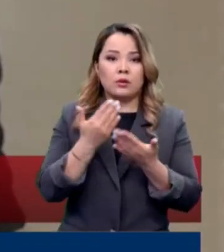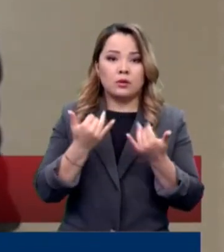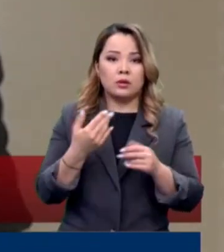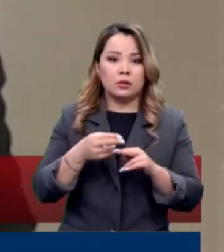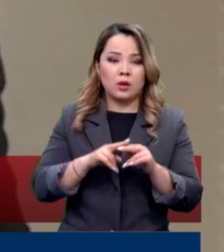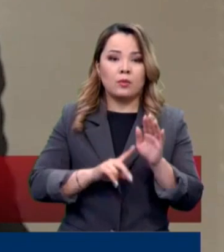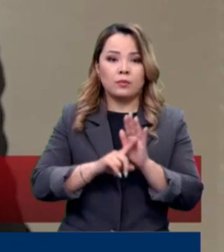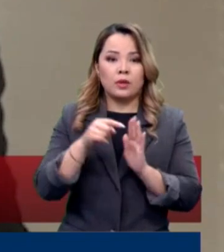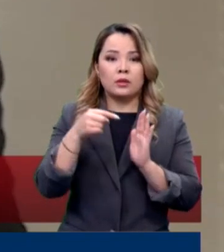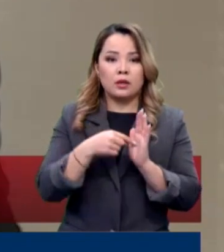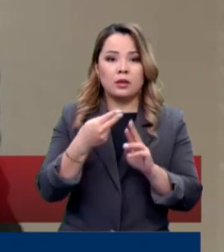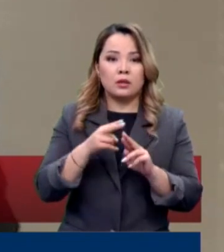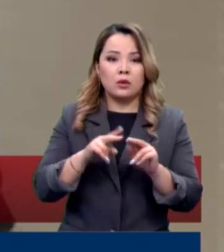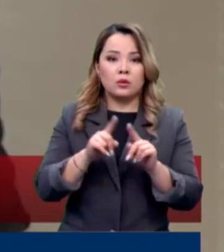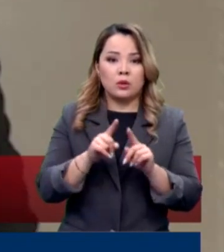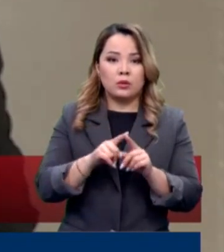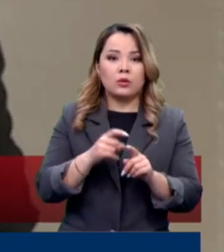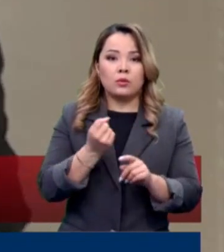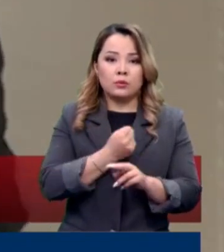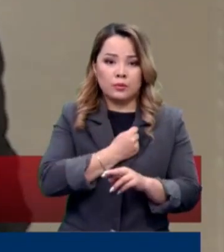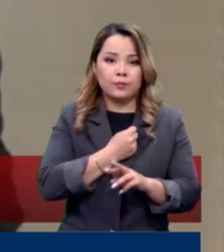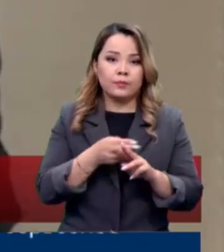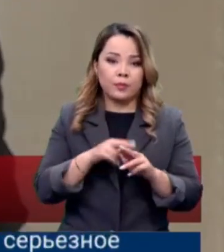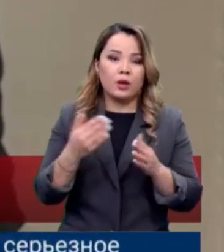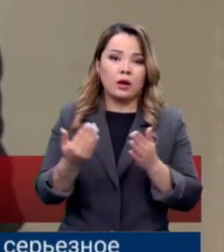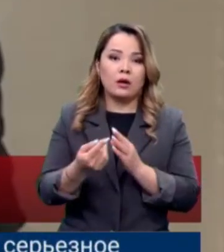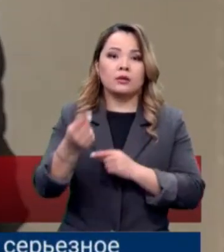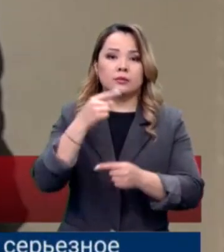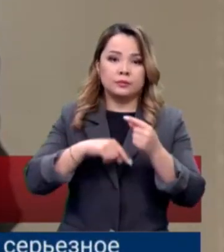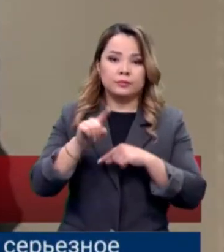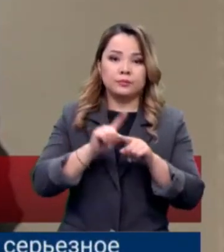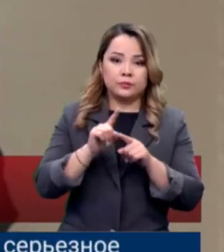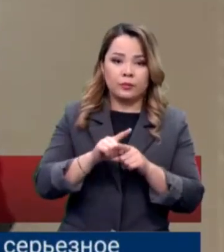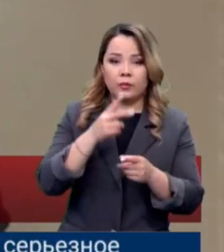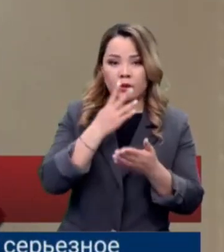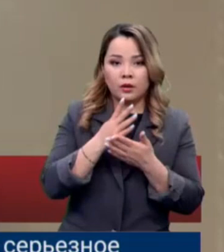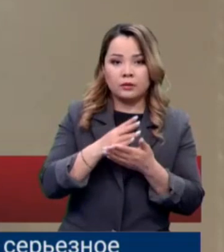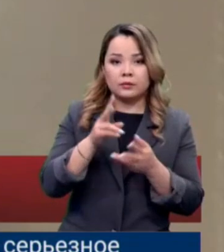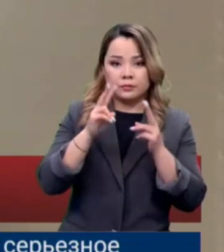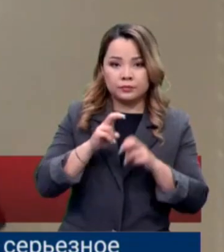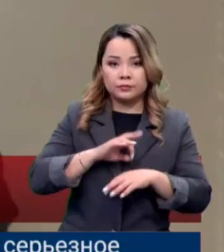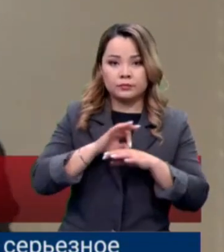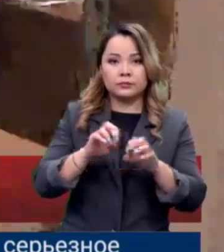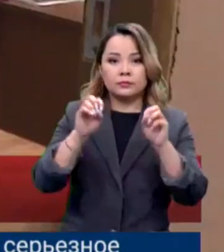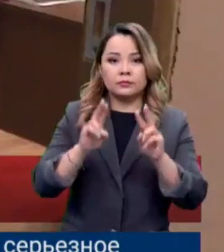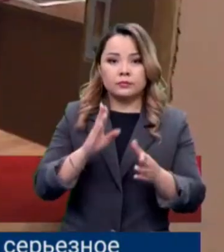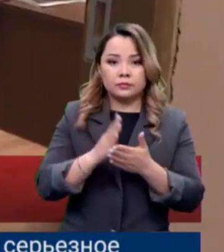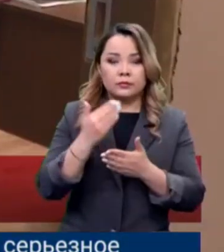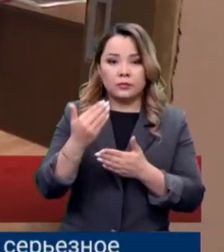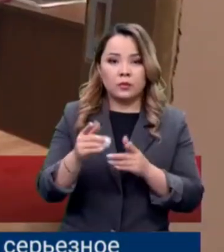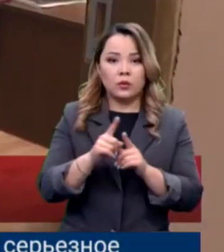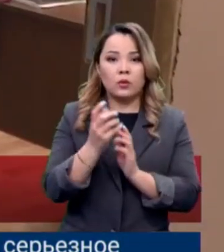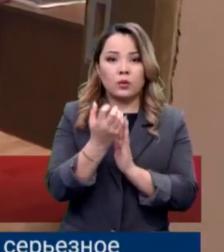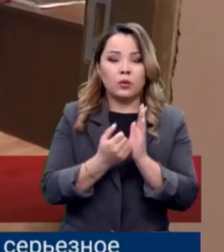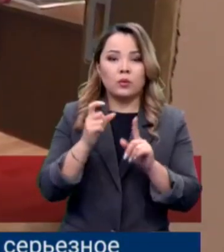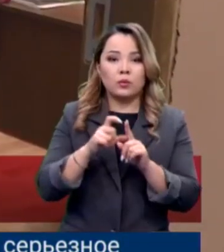Ал мынау басып отырған тетік енді өкінішке қарай ол қайтадан сол ақпаратты қайта игеруге, тексеруге арналған тетік. Қор